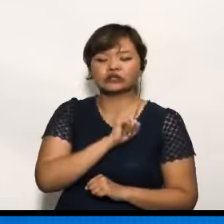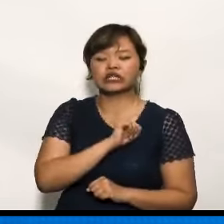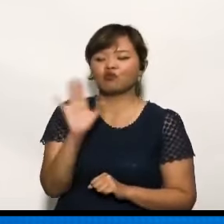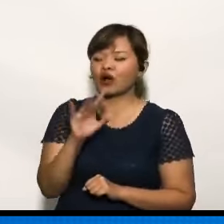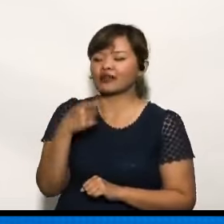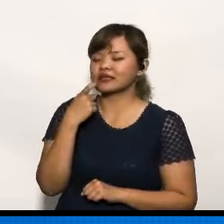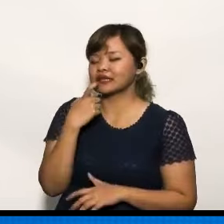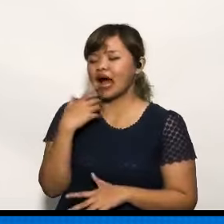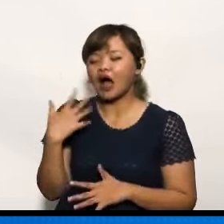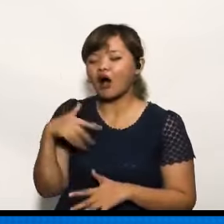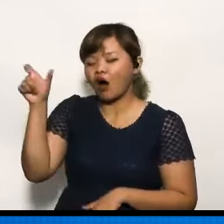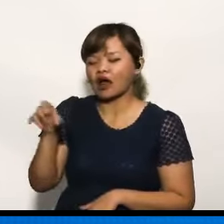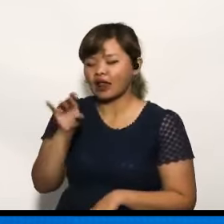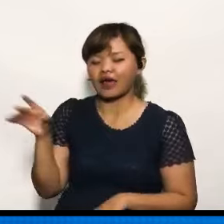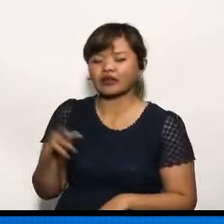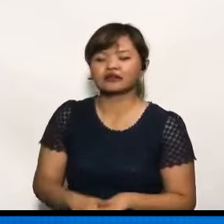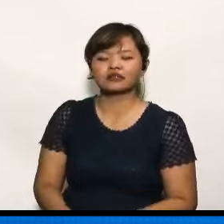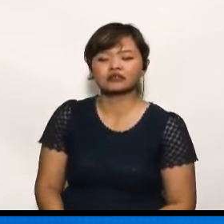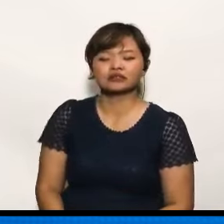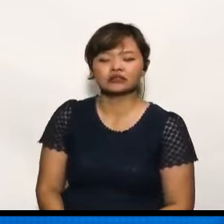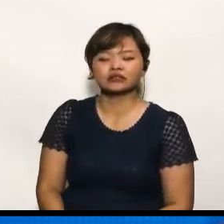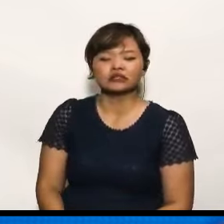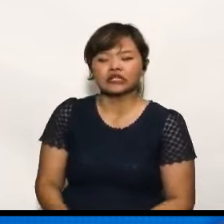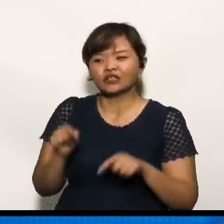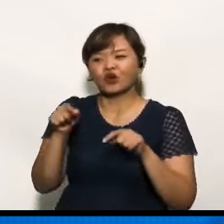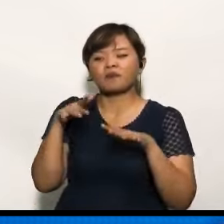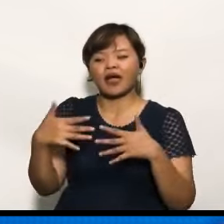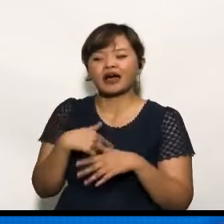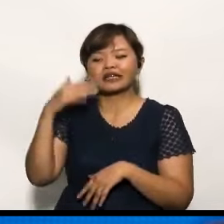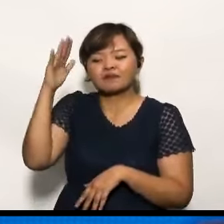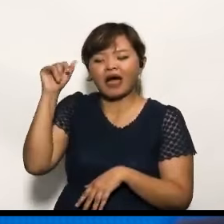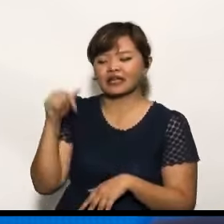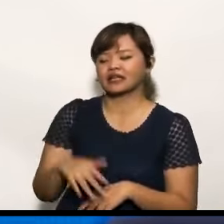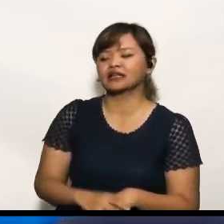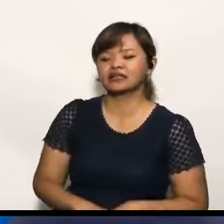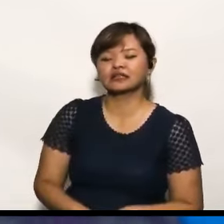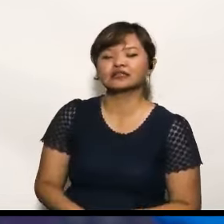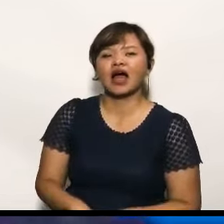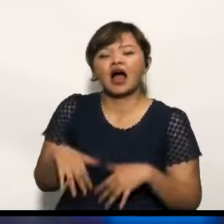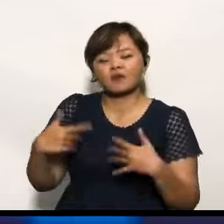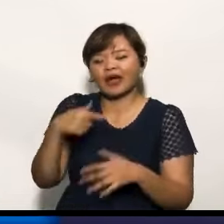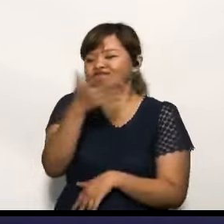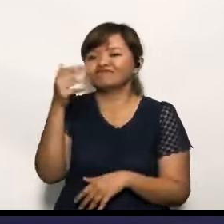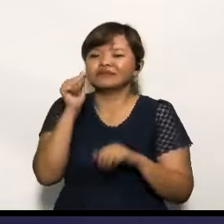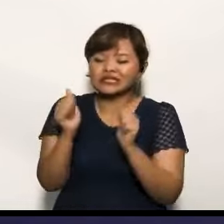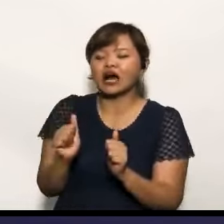sana. It's always what you see. What you are called to do. Apa yang what I can